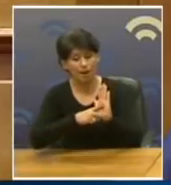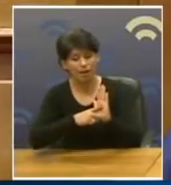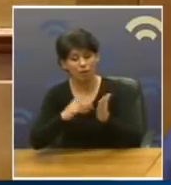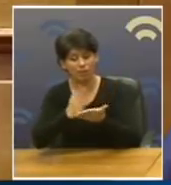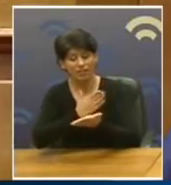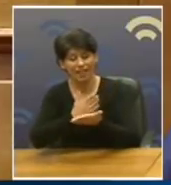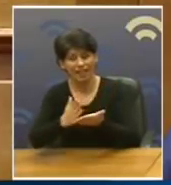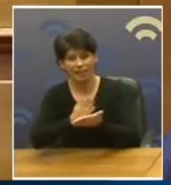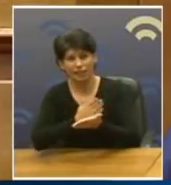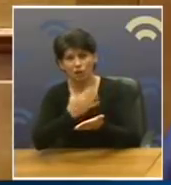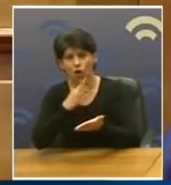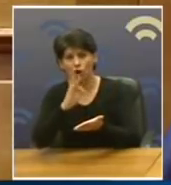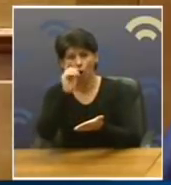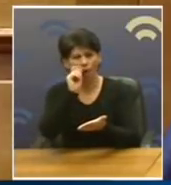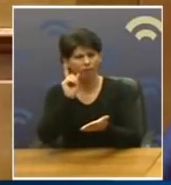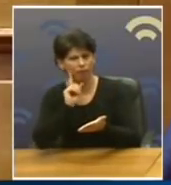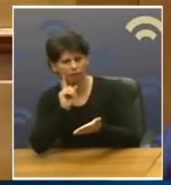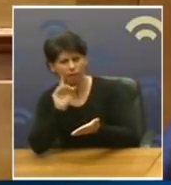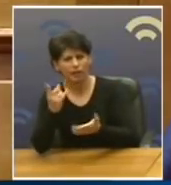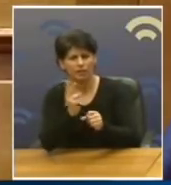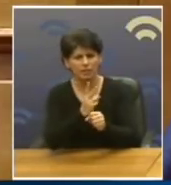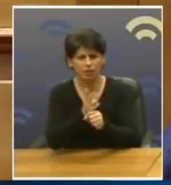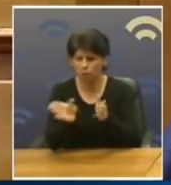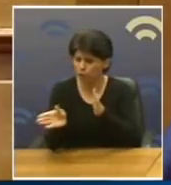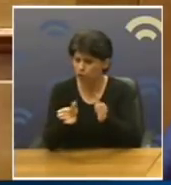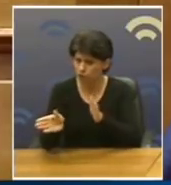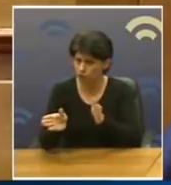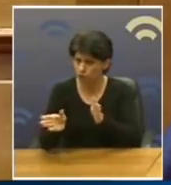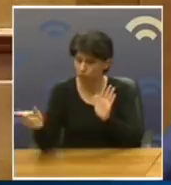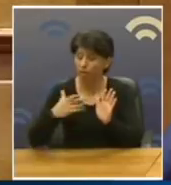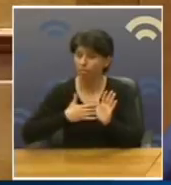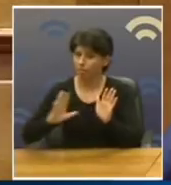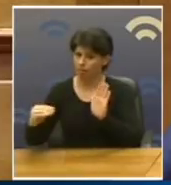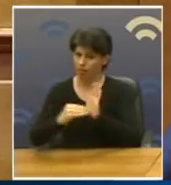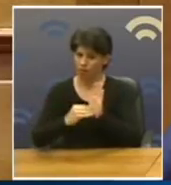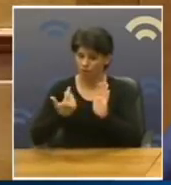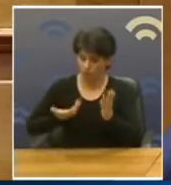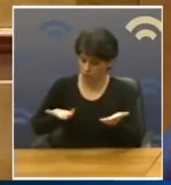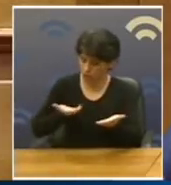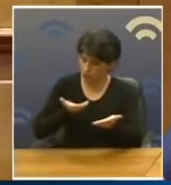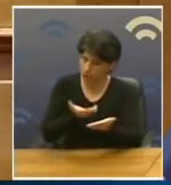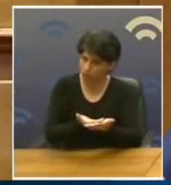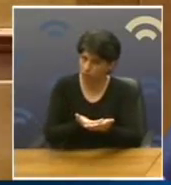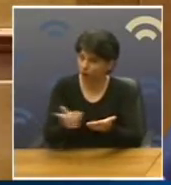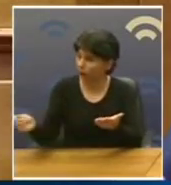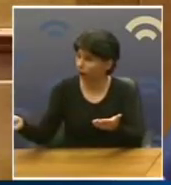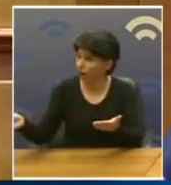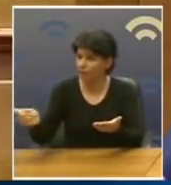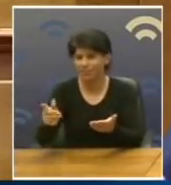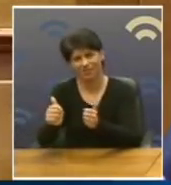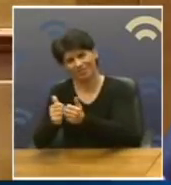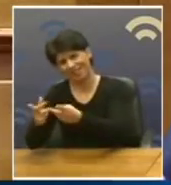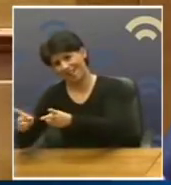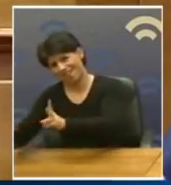διακρίσεων λόγω φύλου ή σεξουαλικού προσανατολισμού. Προτάθηκε, αλλά εσείς οι